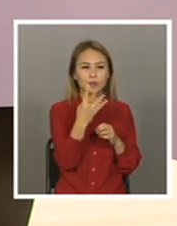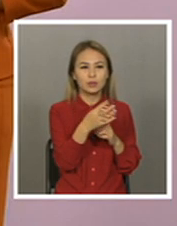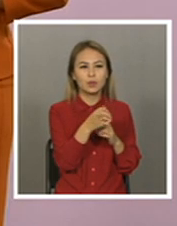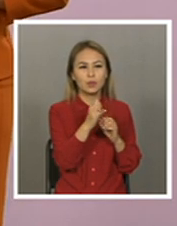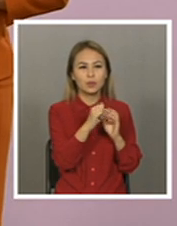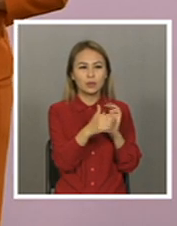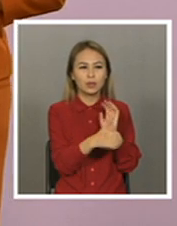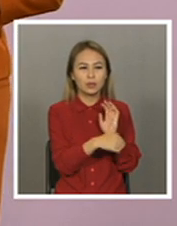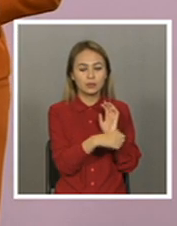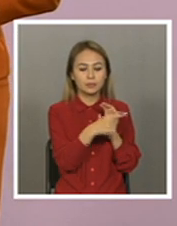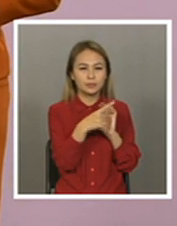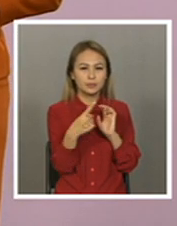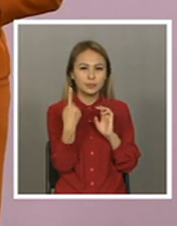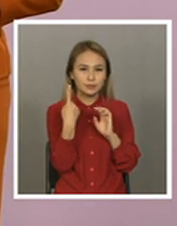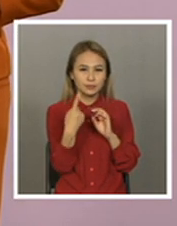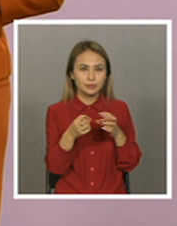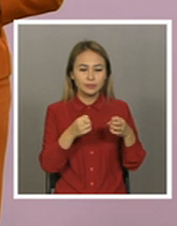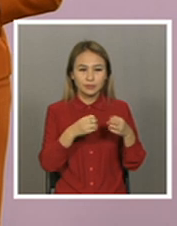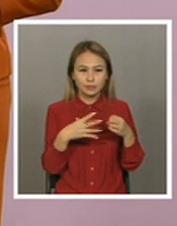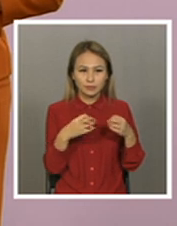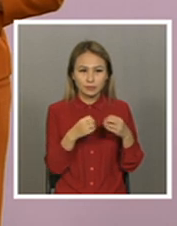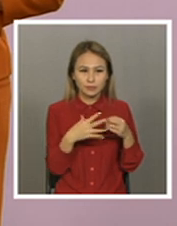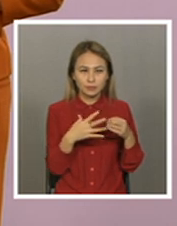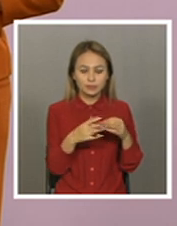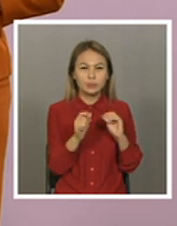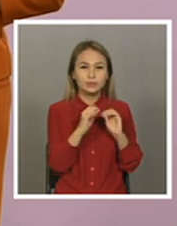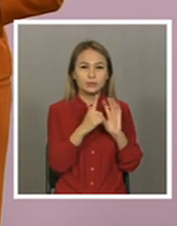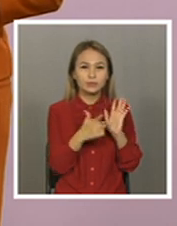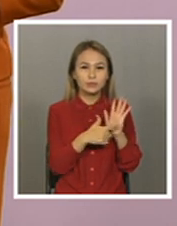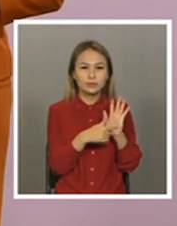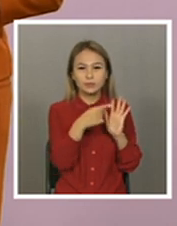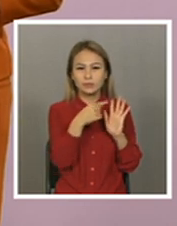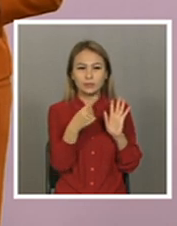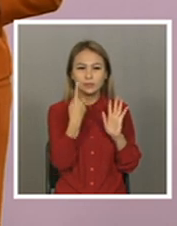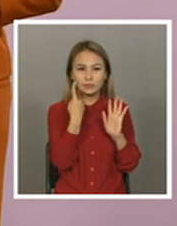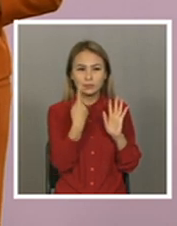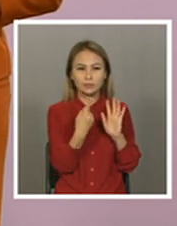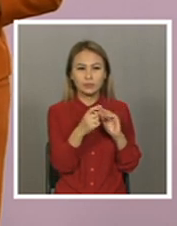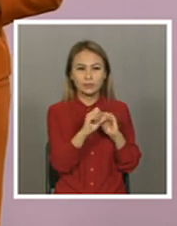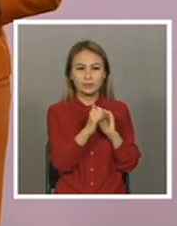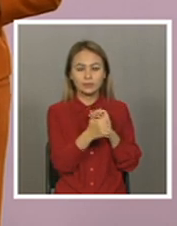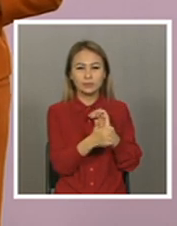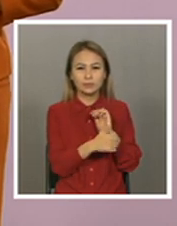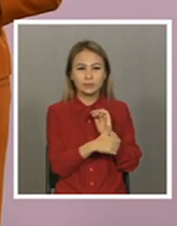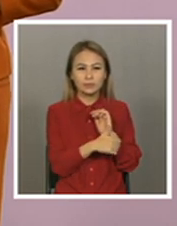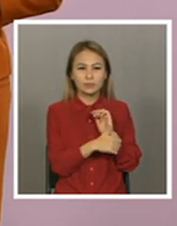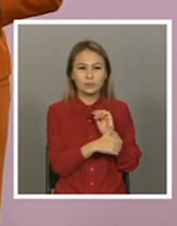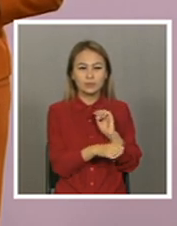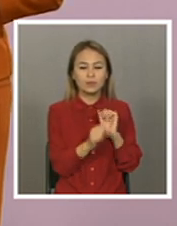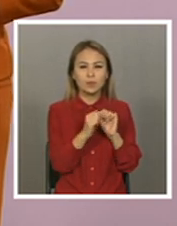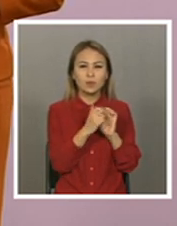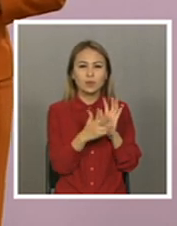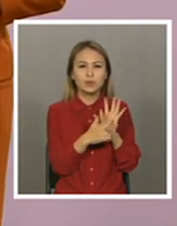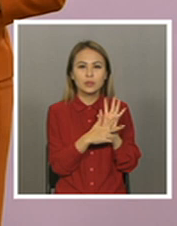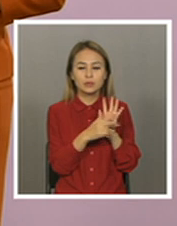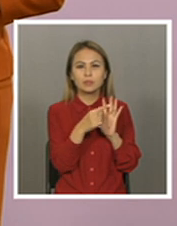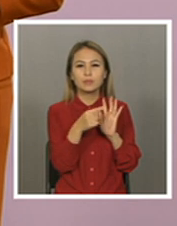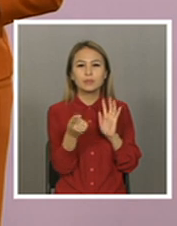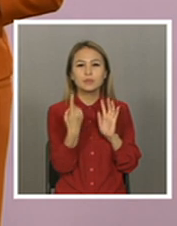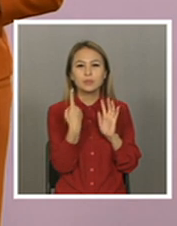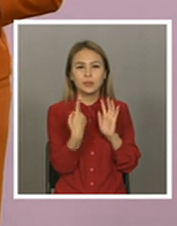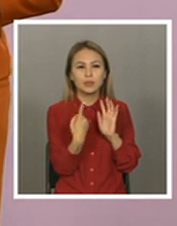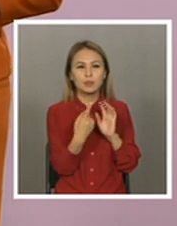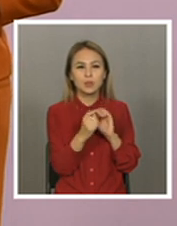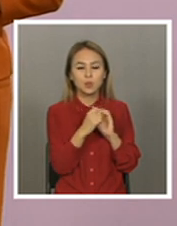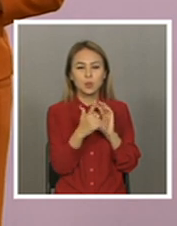тең. 16 мен 1-дің айырмасы 15-ге тең. 17 мен 1-дің айырмасы 16-ға тең. 18 пен